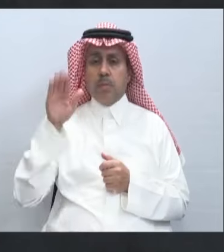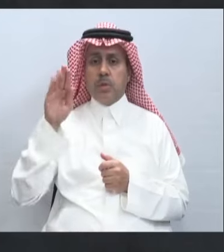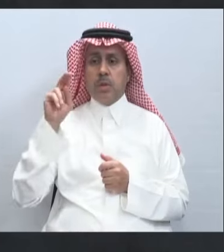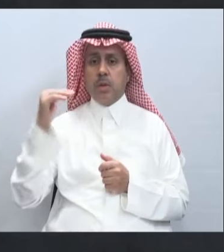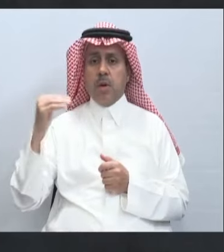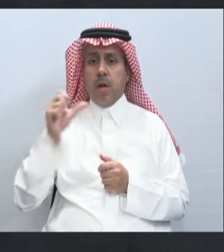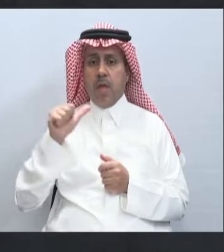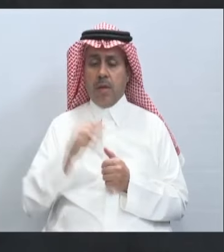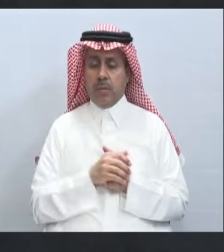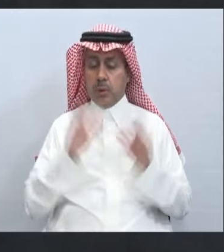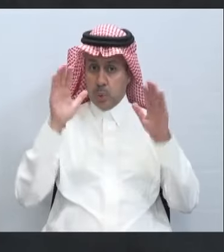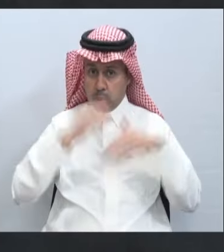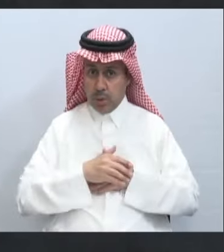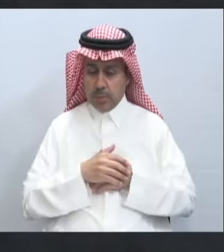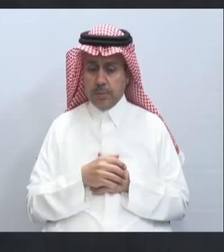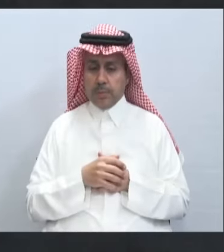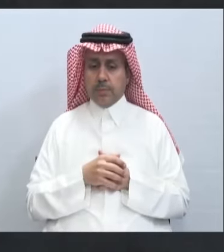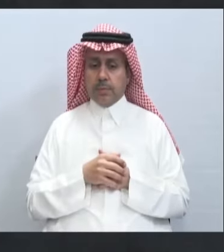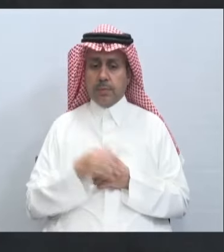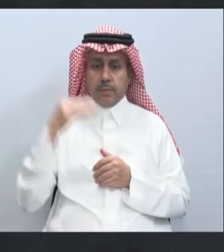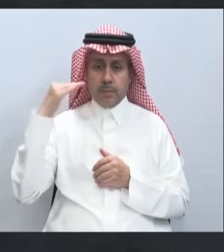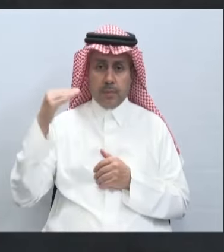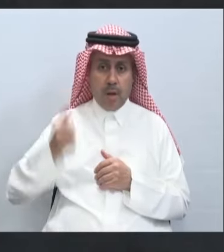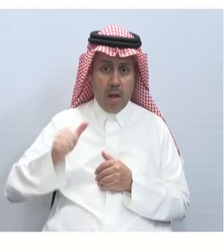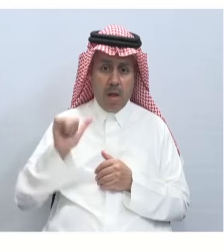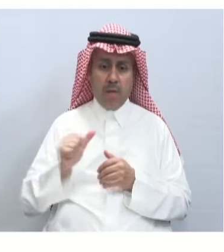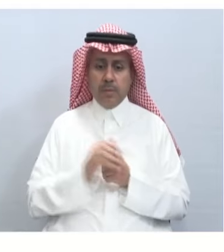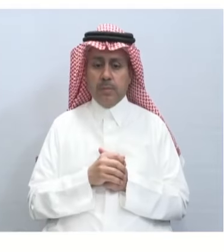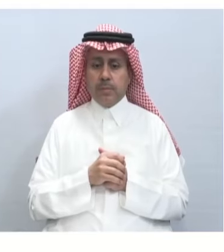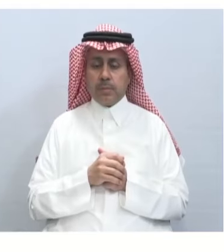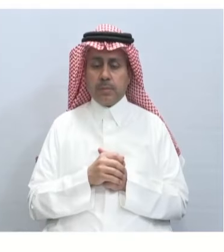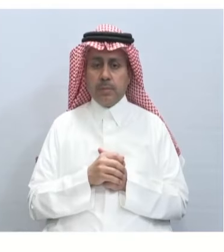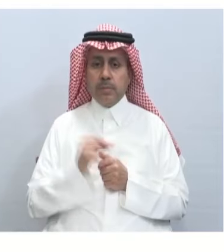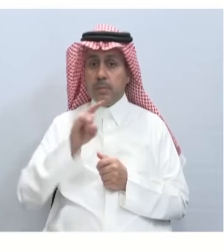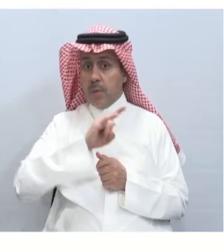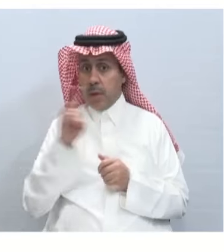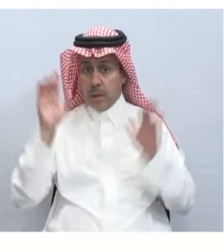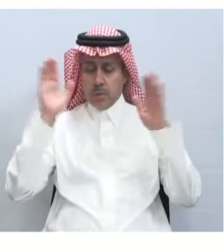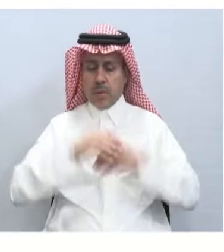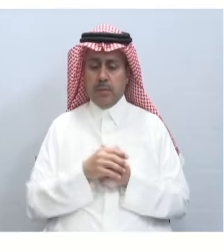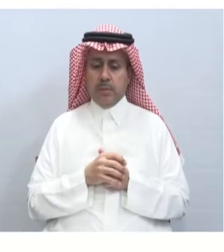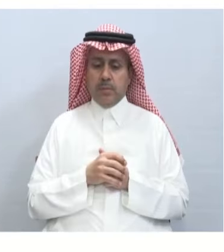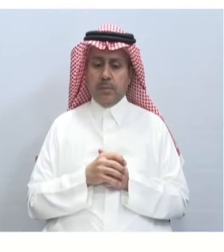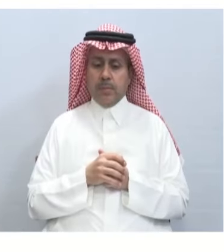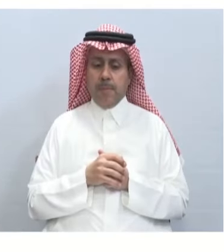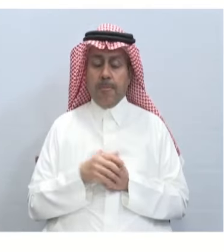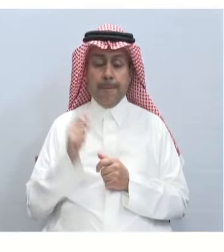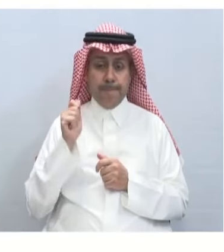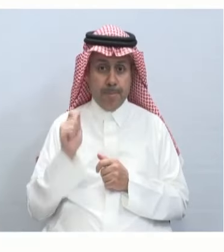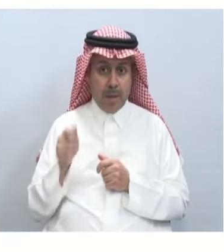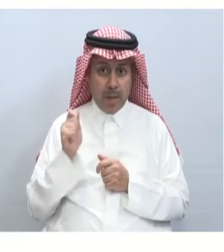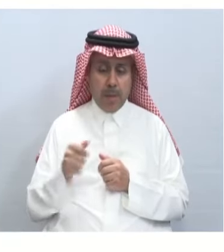تصلي اما الحائض احسنتم فلا تصلي بارك الله فيكم هذه من الاحكام